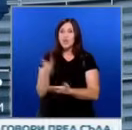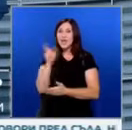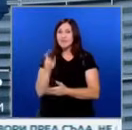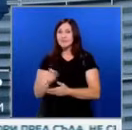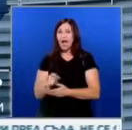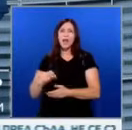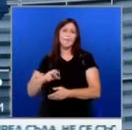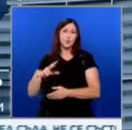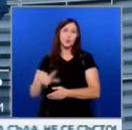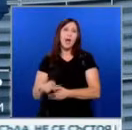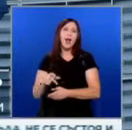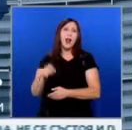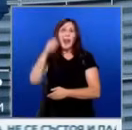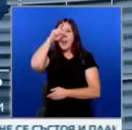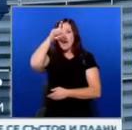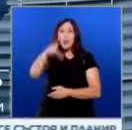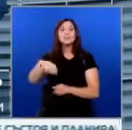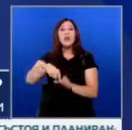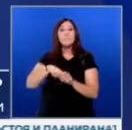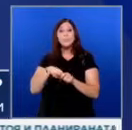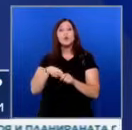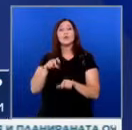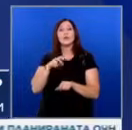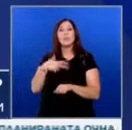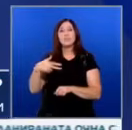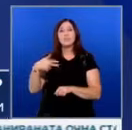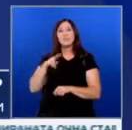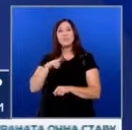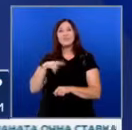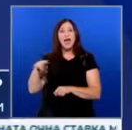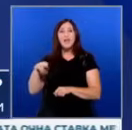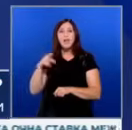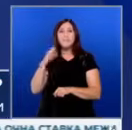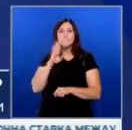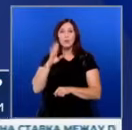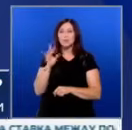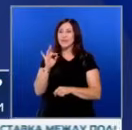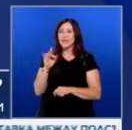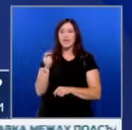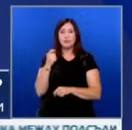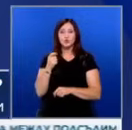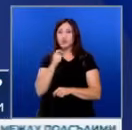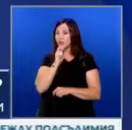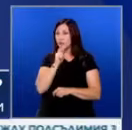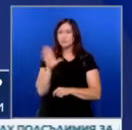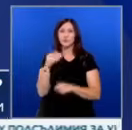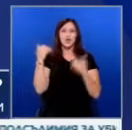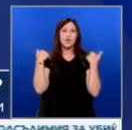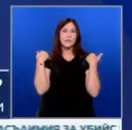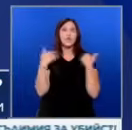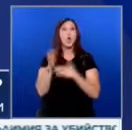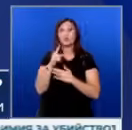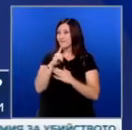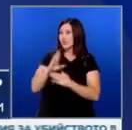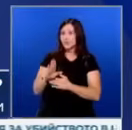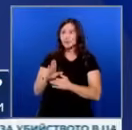Италия, Португалия, Люксембург, Дания и Белгия. От средата на август ще интервюирам всички кандидати и